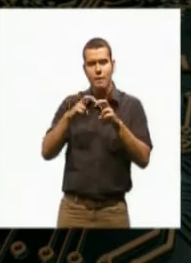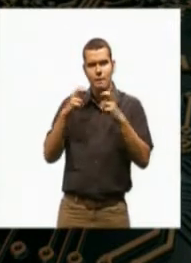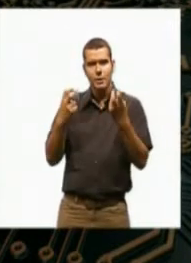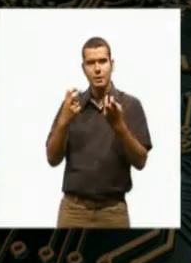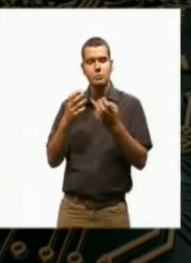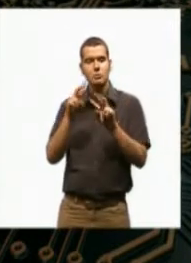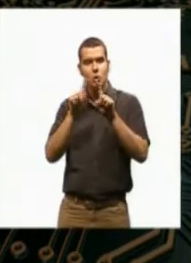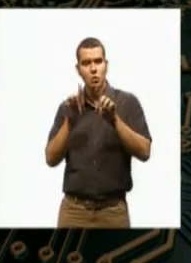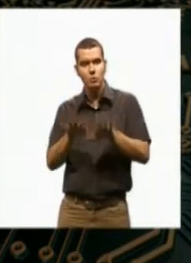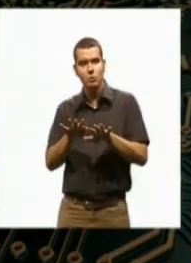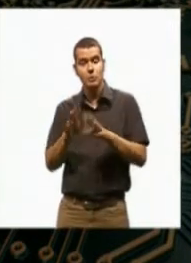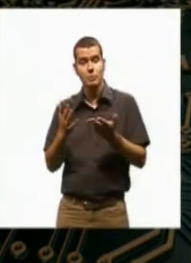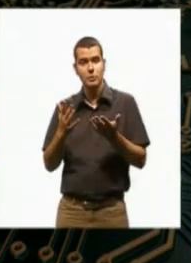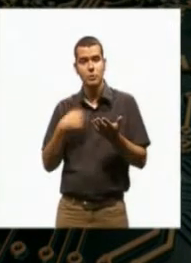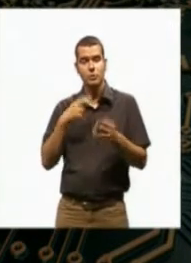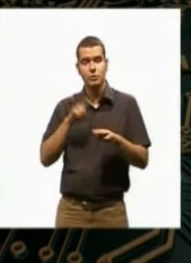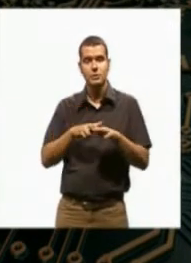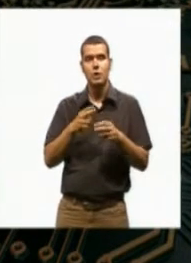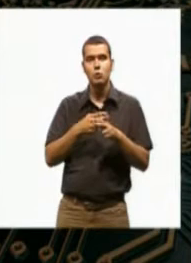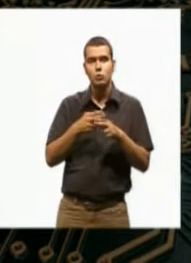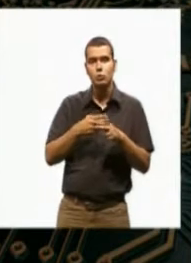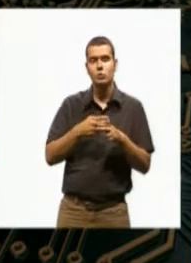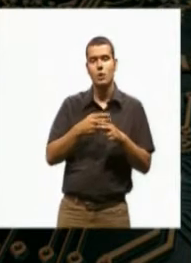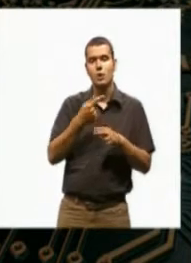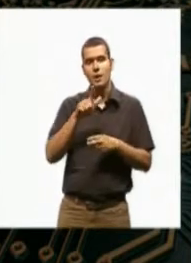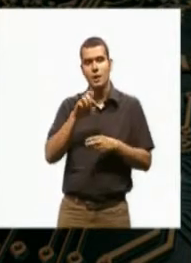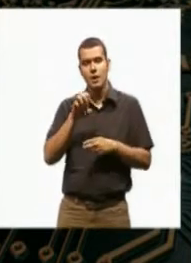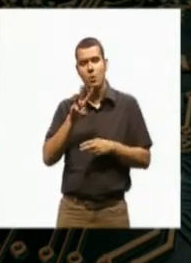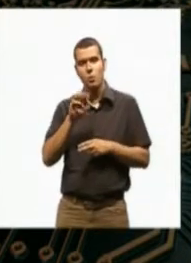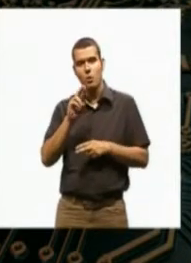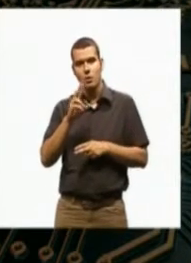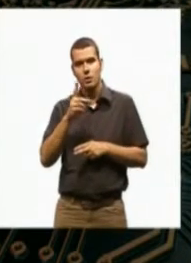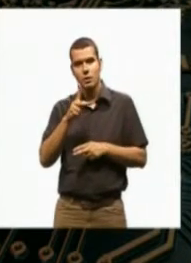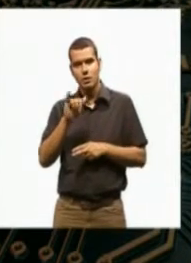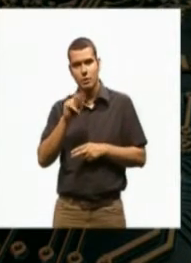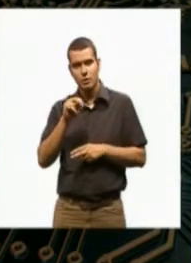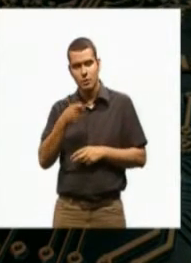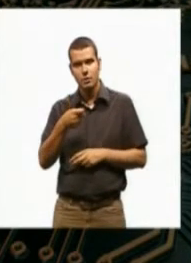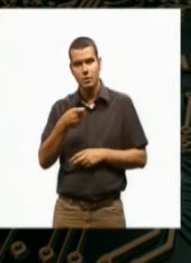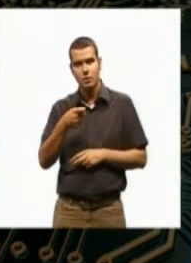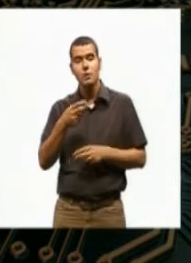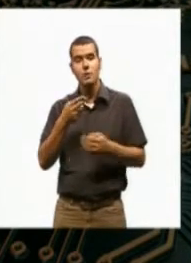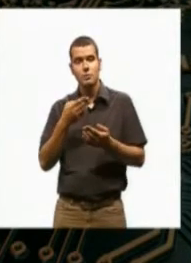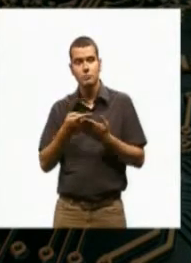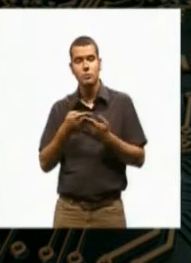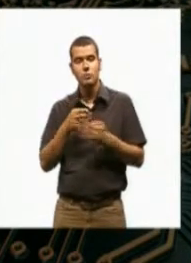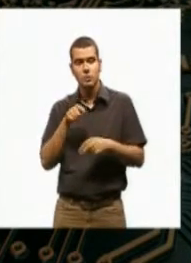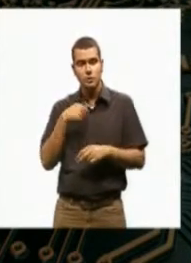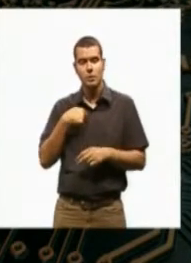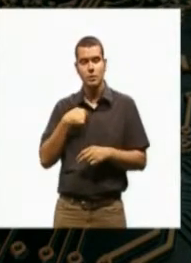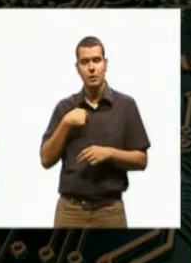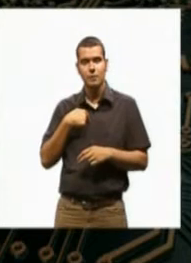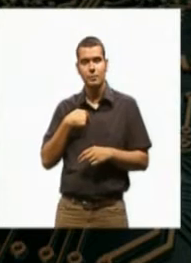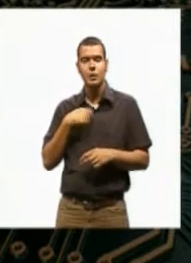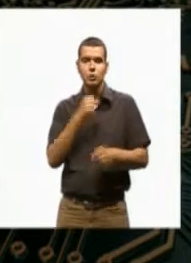għiħt jista jaħdem jgħu b-tele-working u għanke p-sistemita fleksitim bħek taħdem ma t-kun f-siktek u ma tkunx marbuħt penijiet fissi